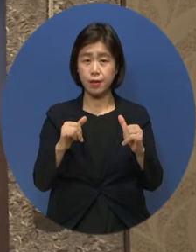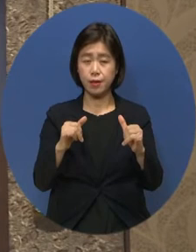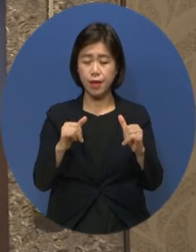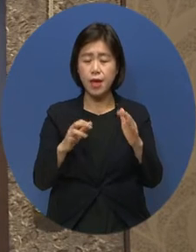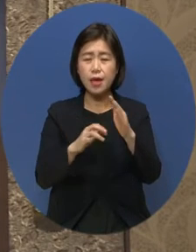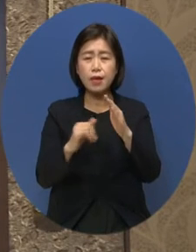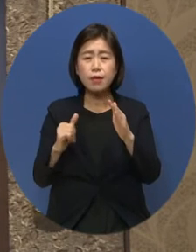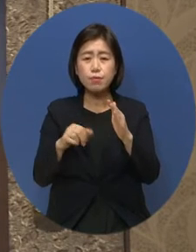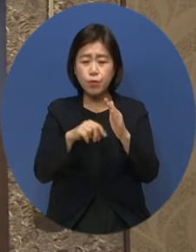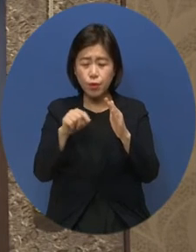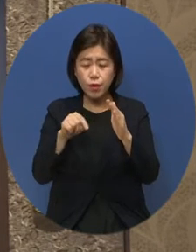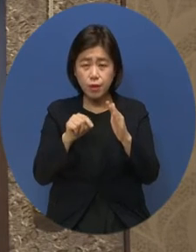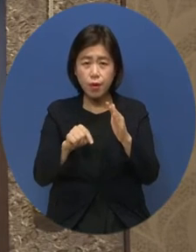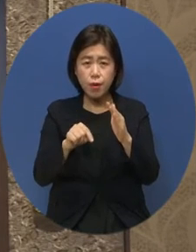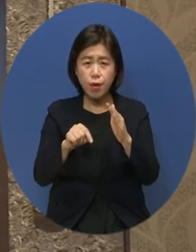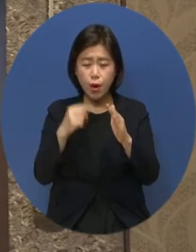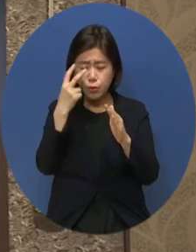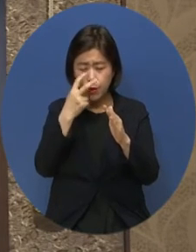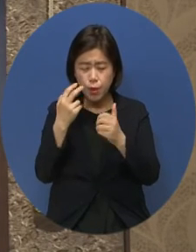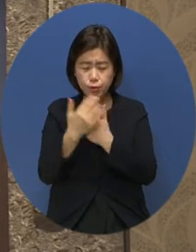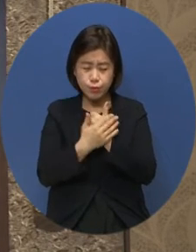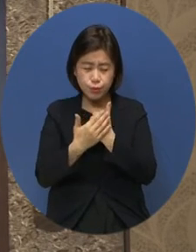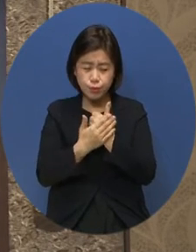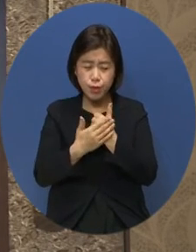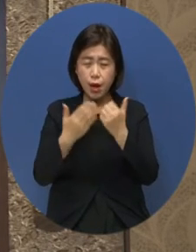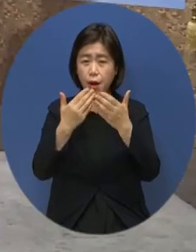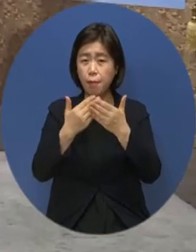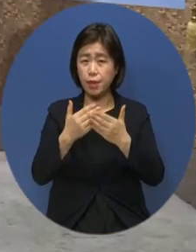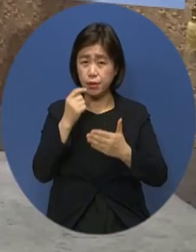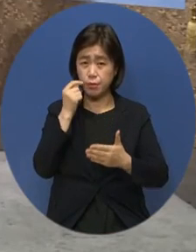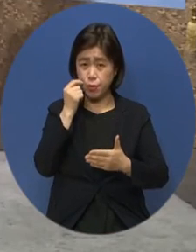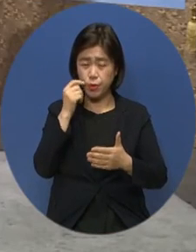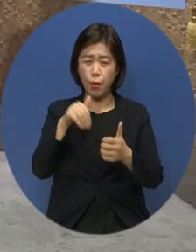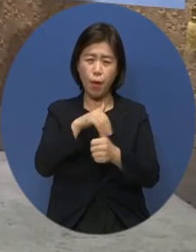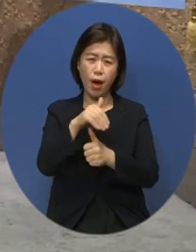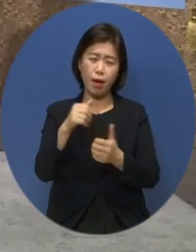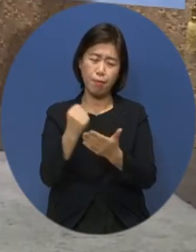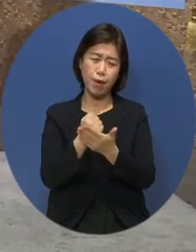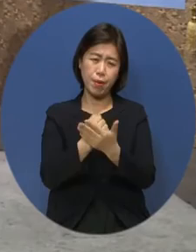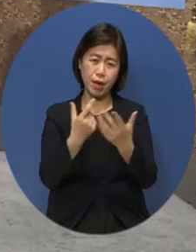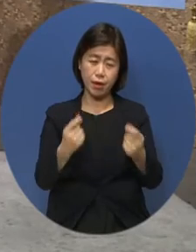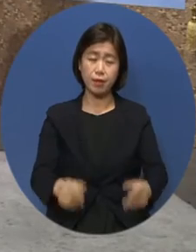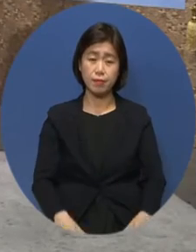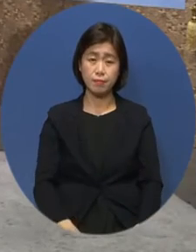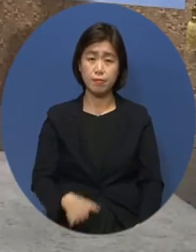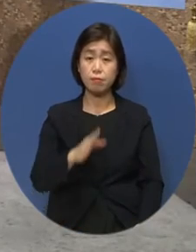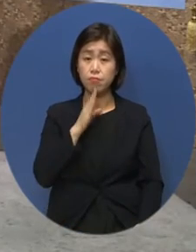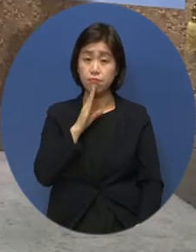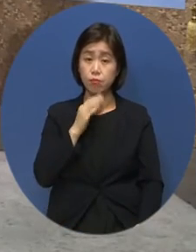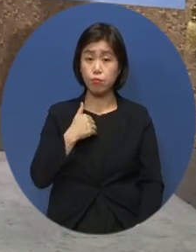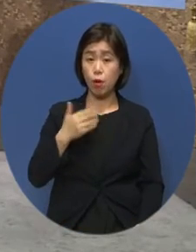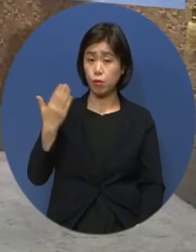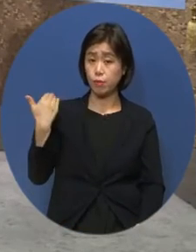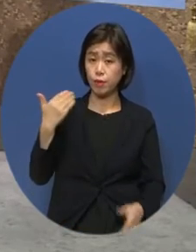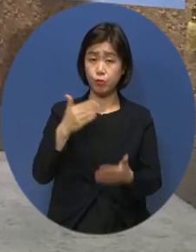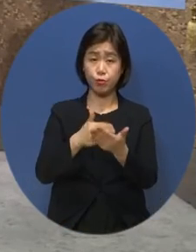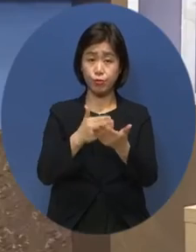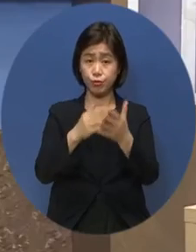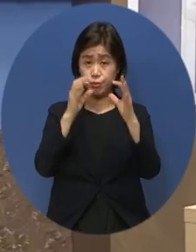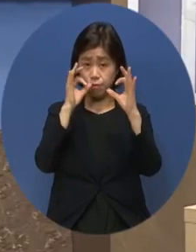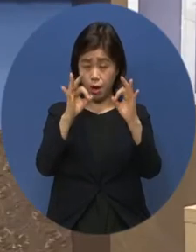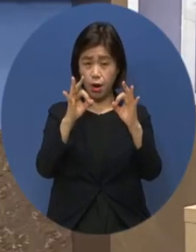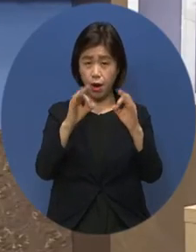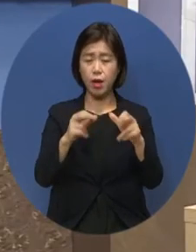먼 누린 아 이런 상황 이라고 좀 생각하고 있습니다 4 연구에도 저도 이제 뉴스 기사로도 접을 접해 썼는데 그런 장애인